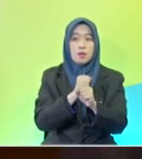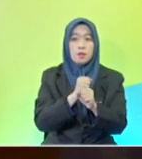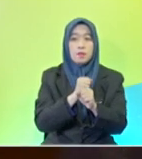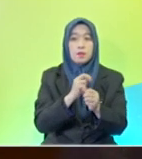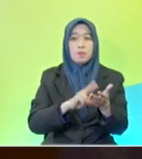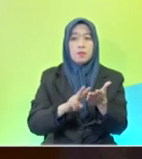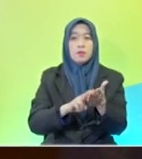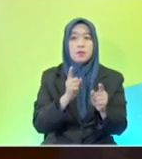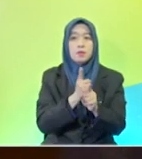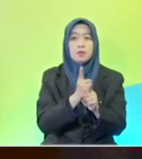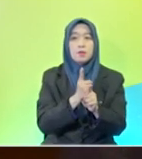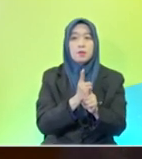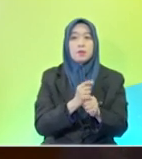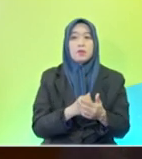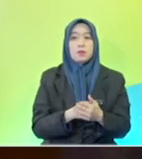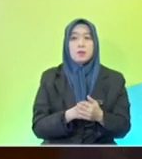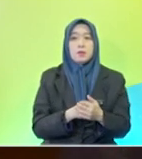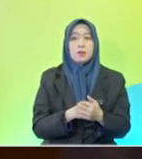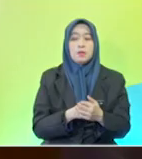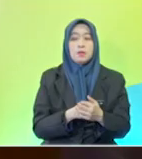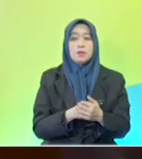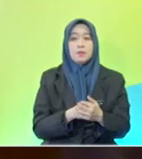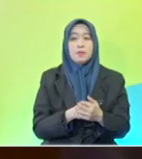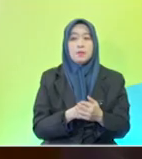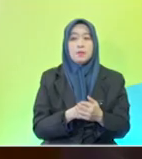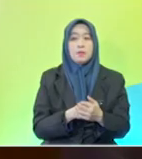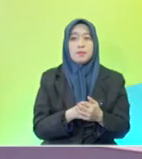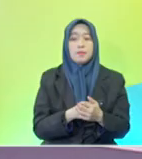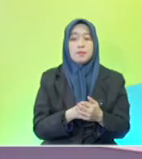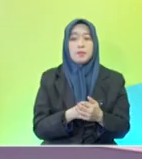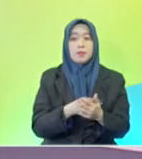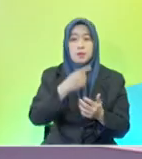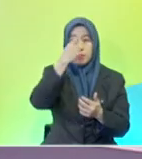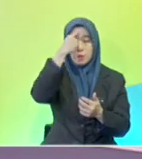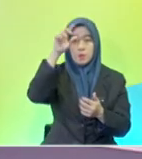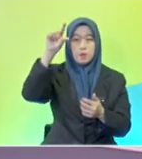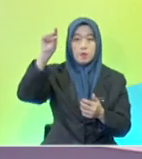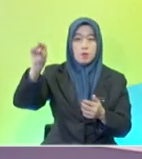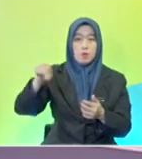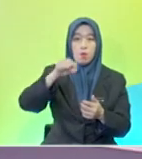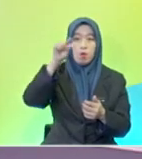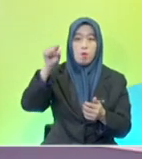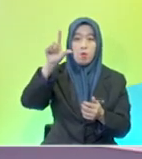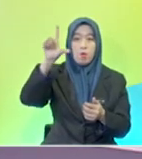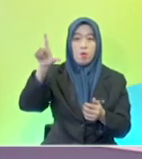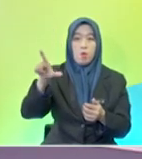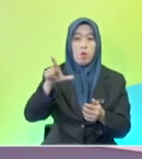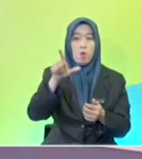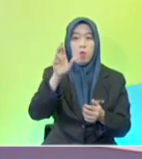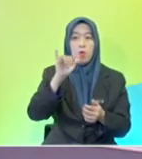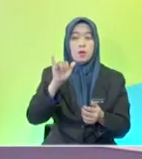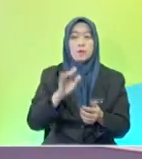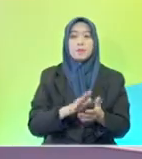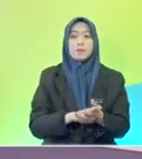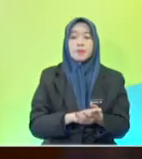Ustazah Rahmawati dan kakak Syafiqah. Okey, untuk qala tadi Ustazah ya. Okey, ya. Yang mana kena berhenti. Okey, baiklah.